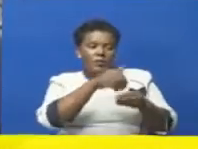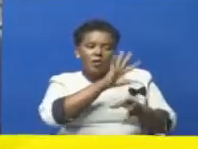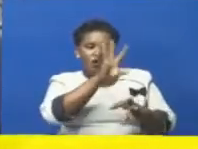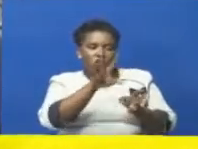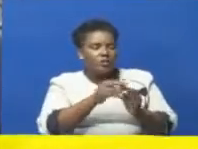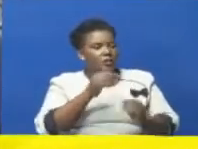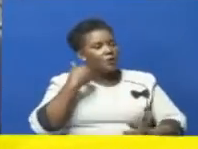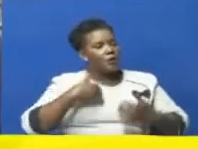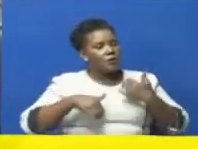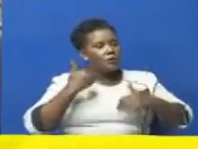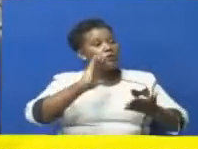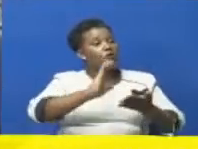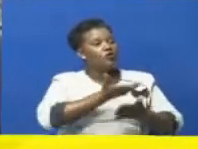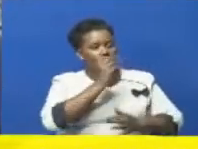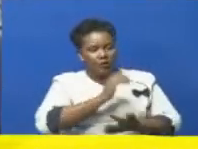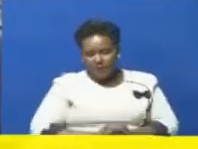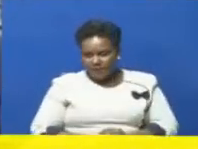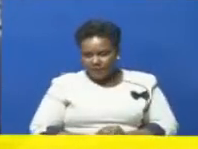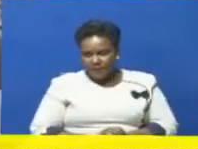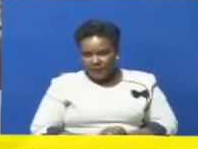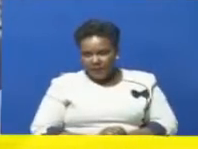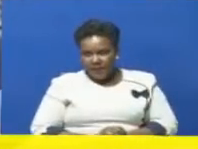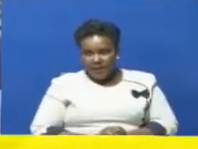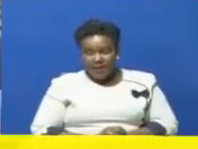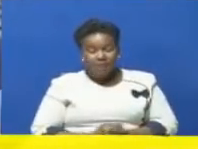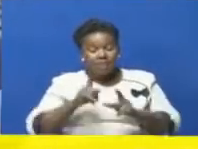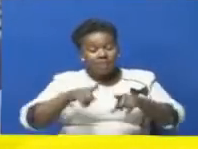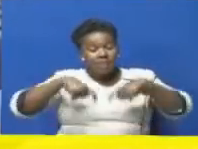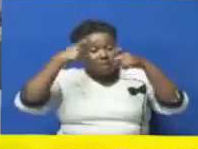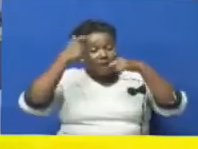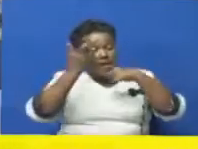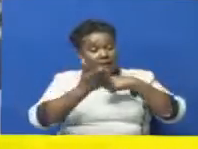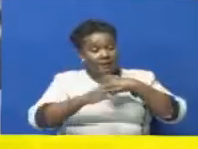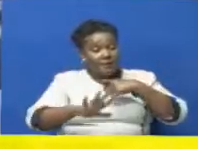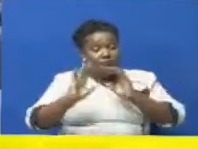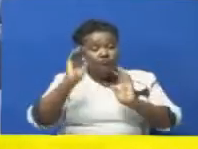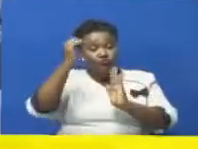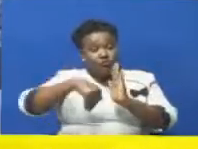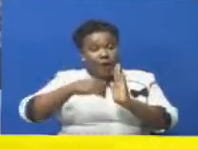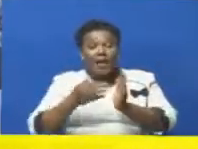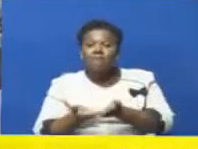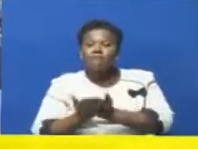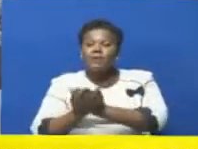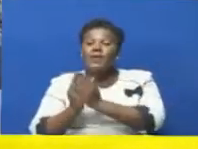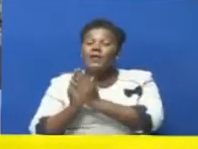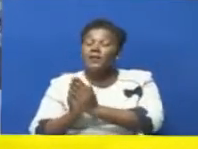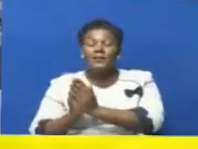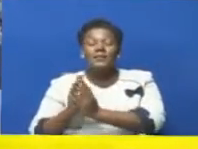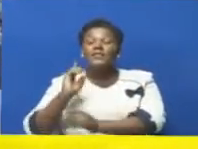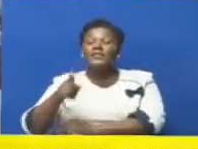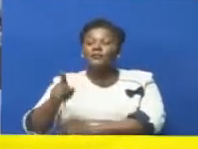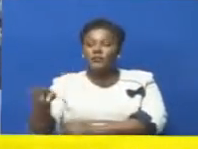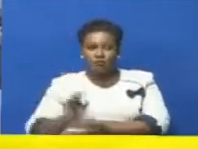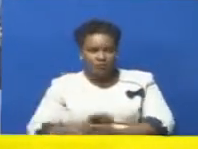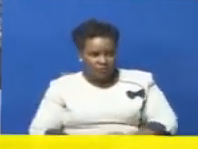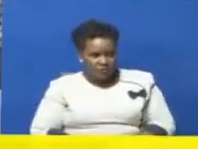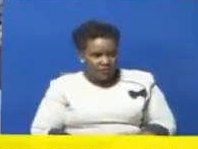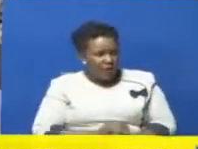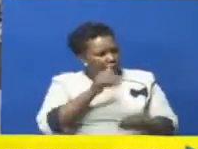hivi karibuni zitapatikana meli katika bandari yetu ya Mtwara. Ndio maana nimeendelea kutoa wito kwa wanunuzi wa